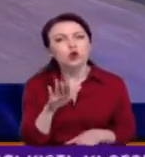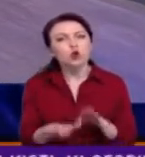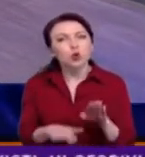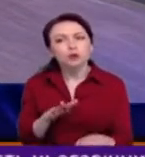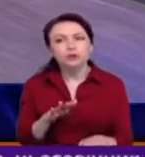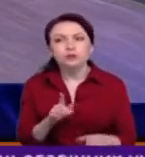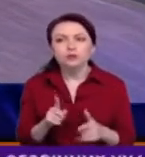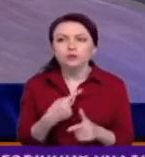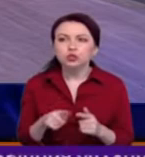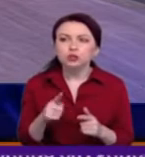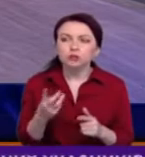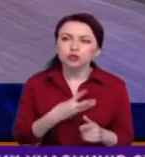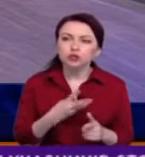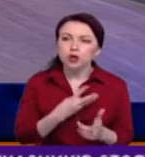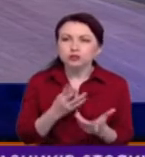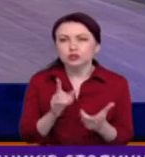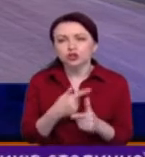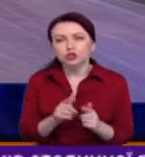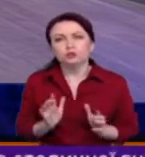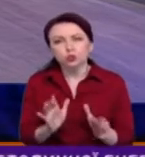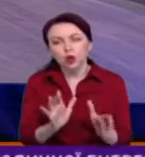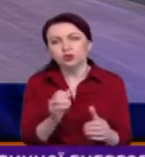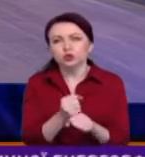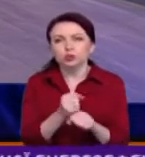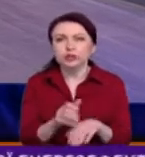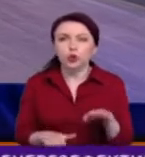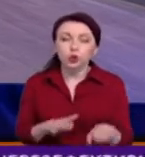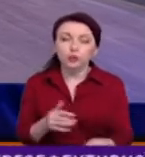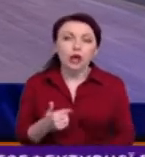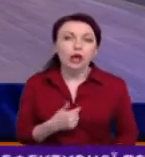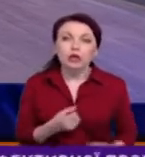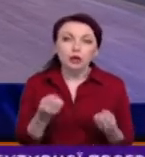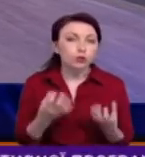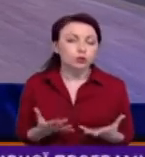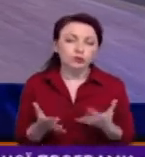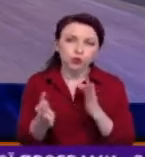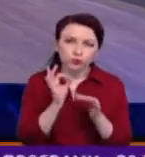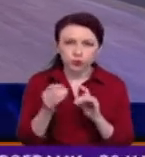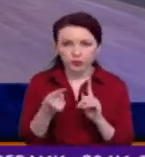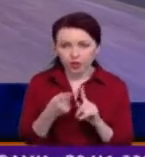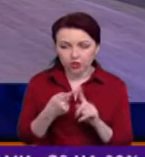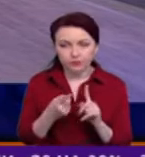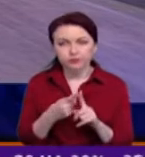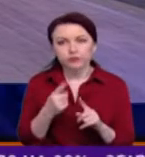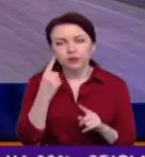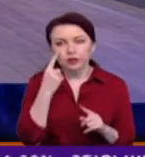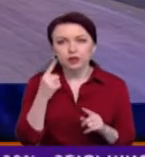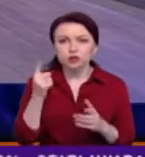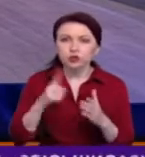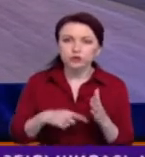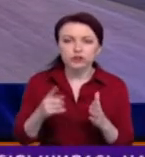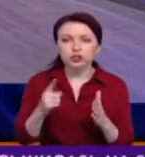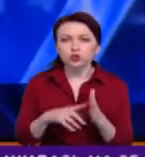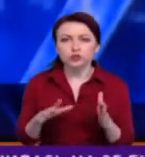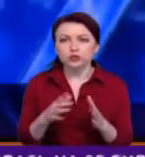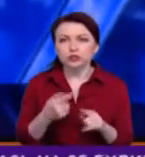Чи бажання зробити крок? Чи спонукати когось зробити крок? Я просто дещо прокоментую. Перше, рейтинг довіри чи недовіри не